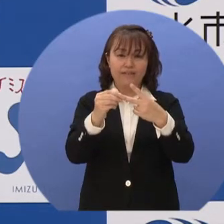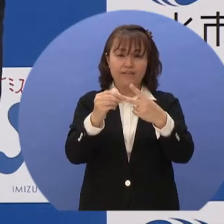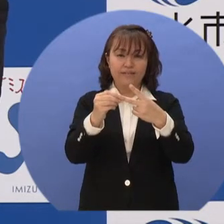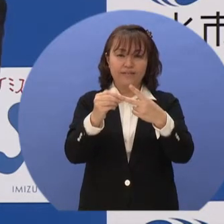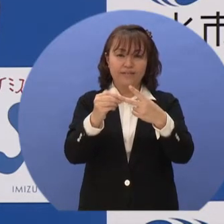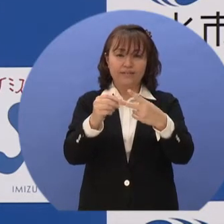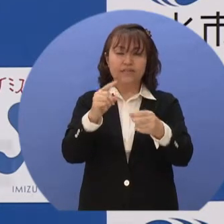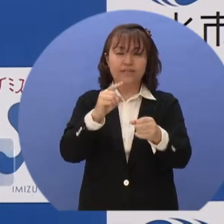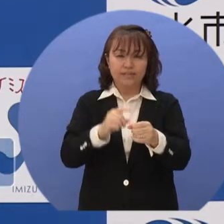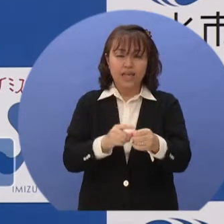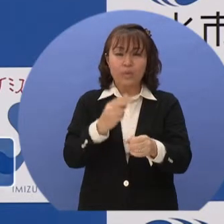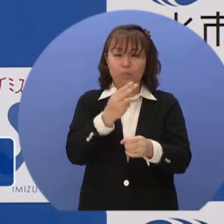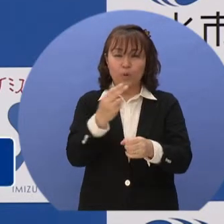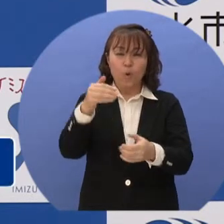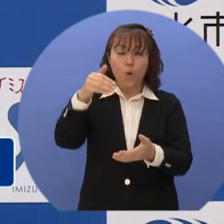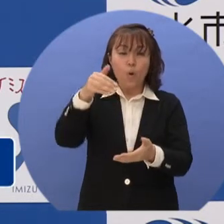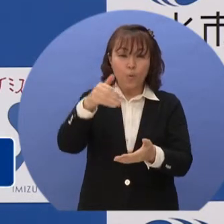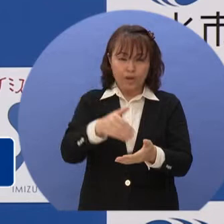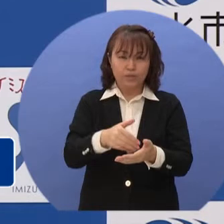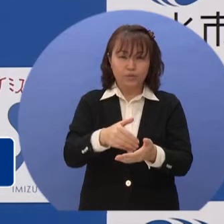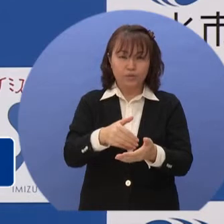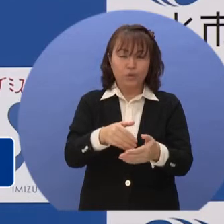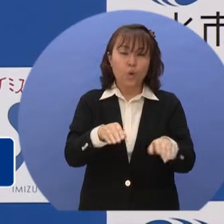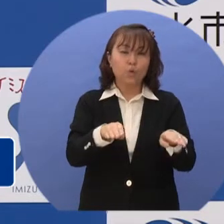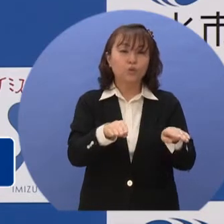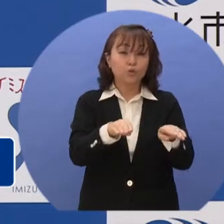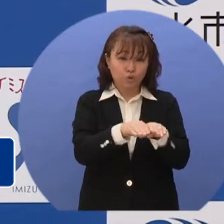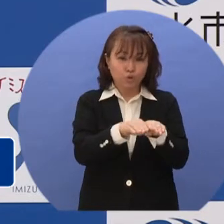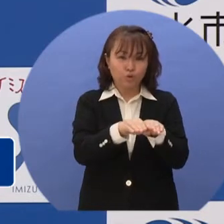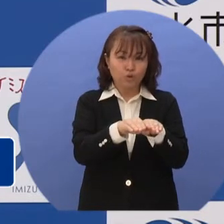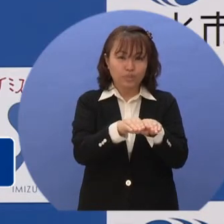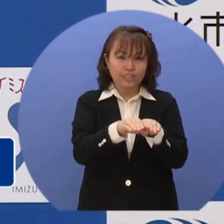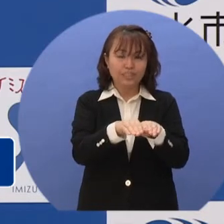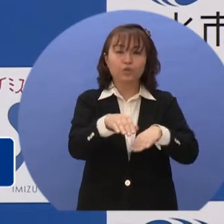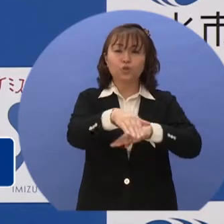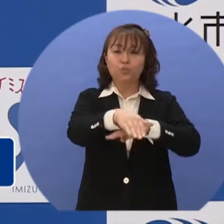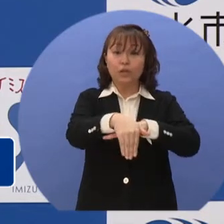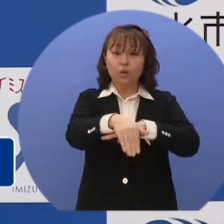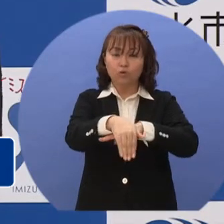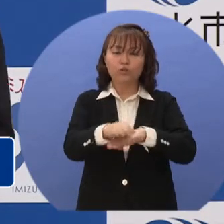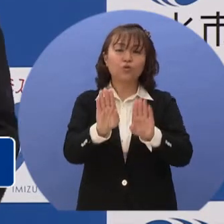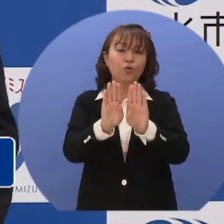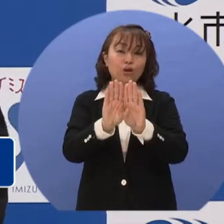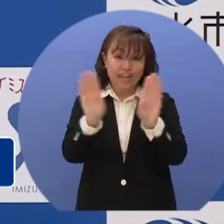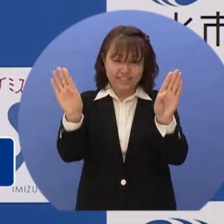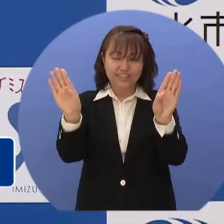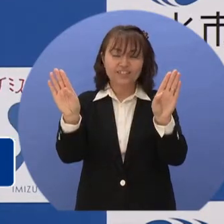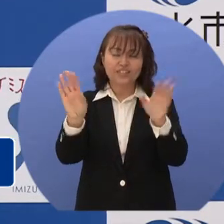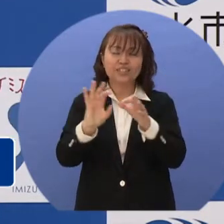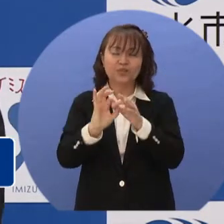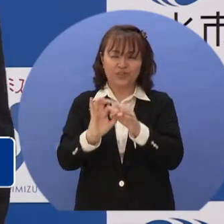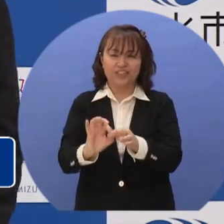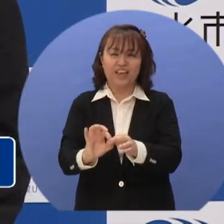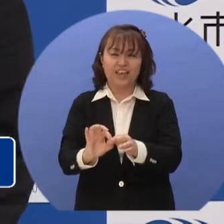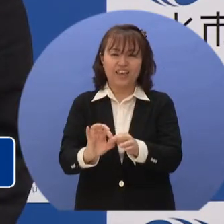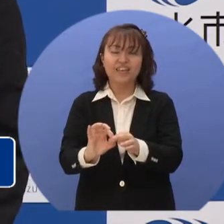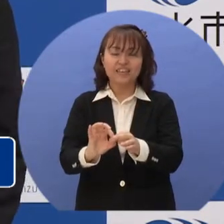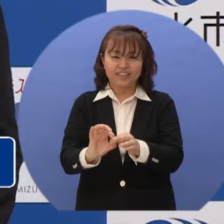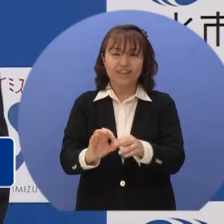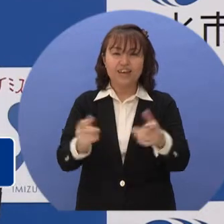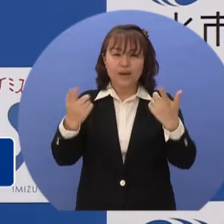え年度における日あ休日窓口の解説についてでありますえこれは